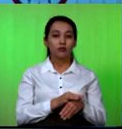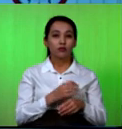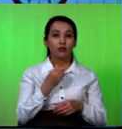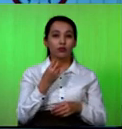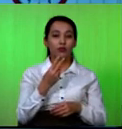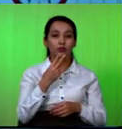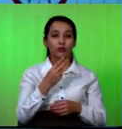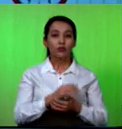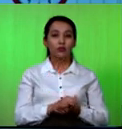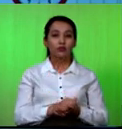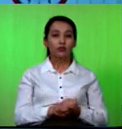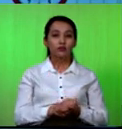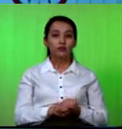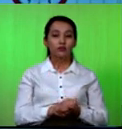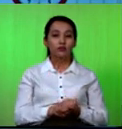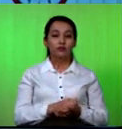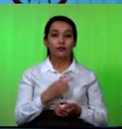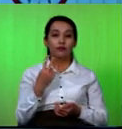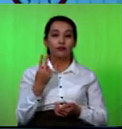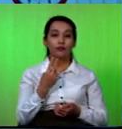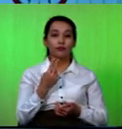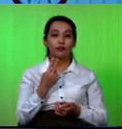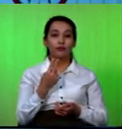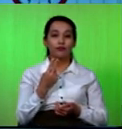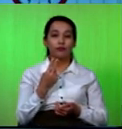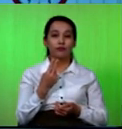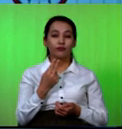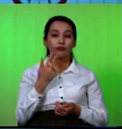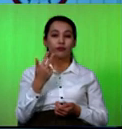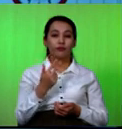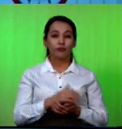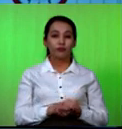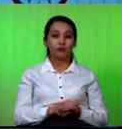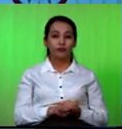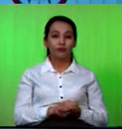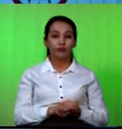12 ni ko'rsatyapti. Ikkinchisida esa 3 ni.